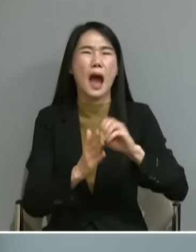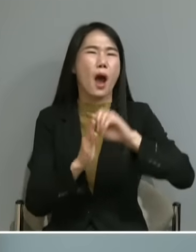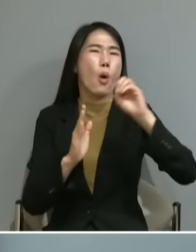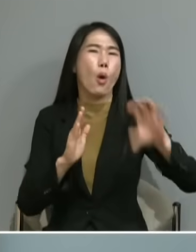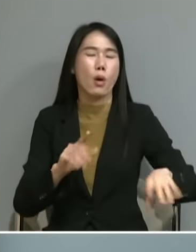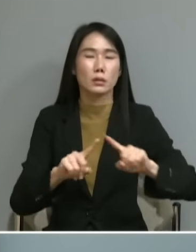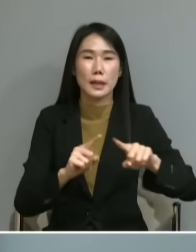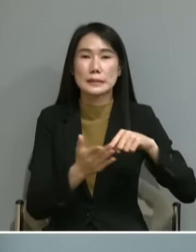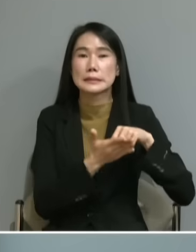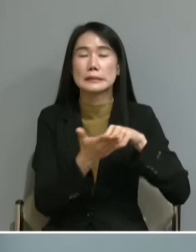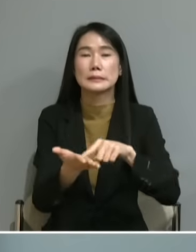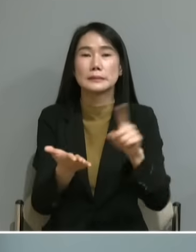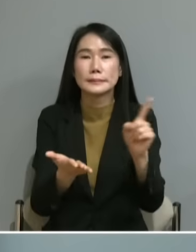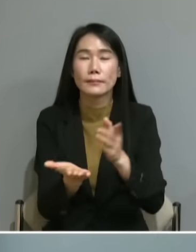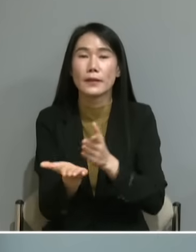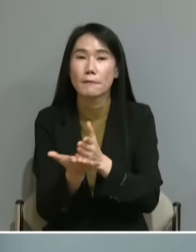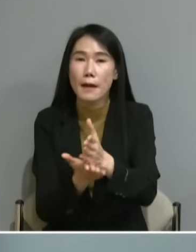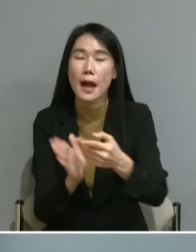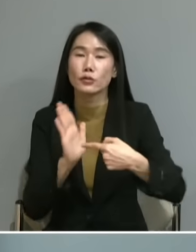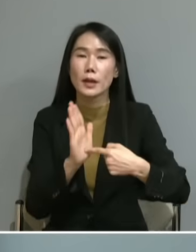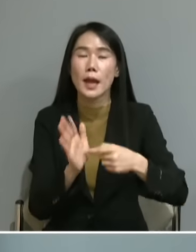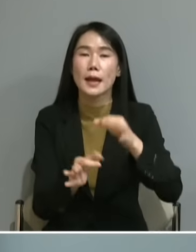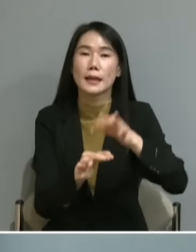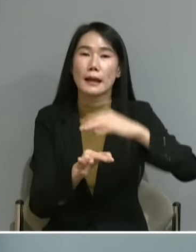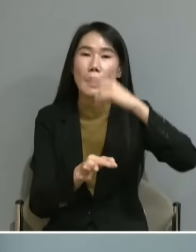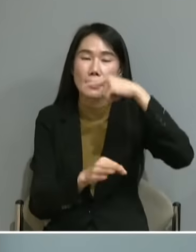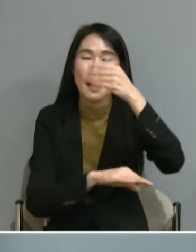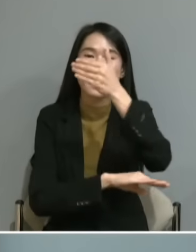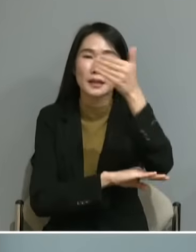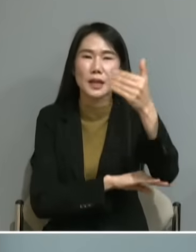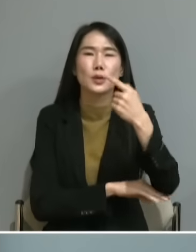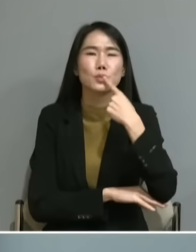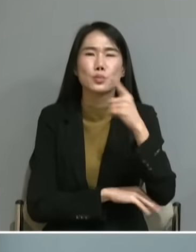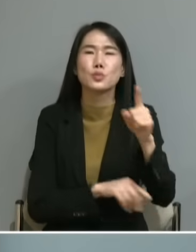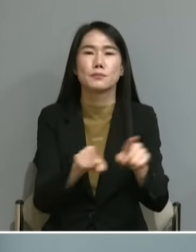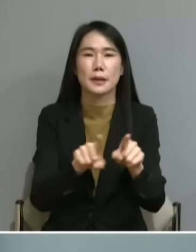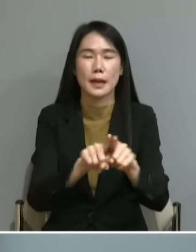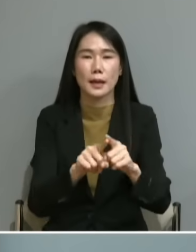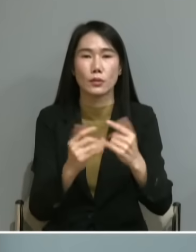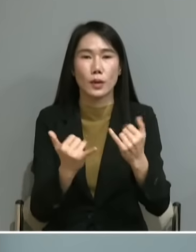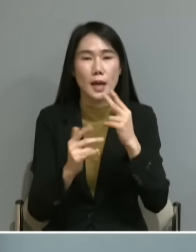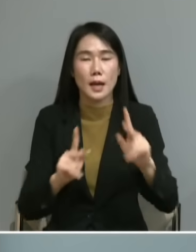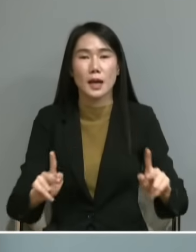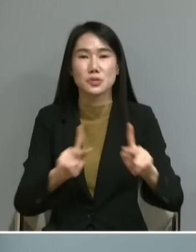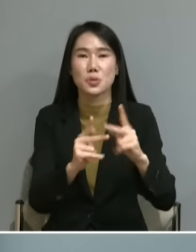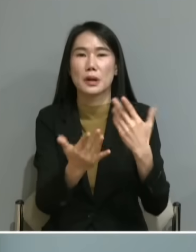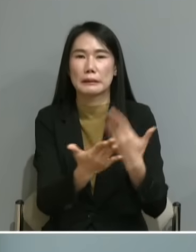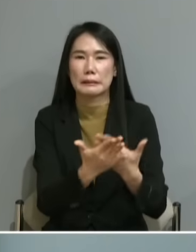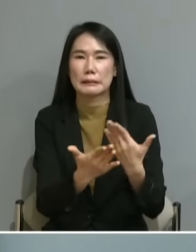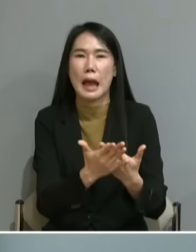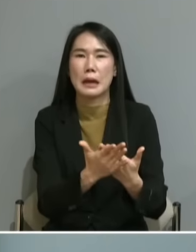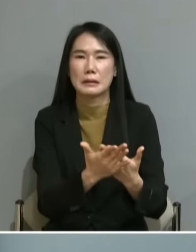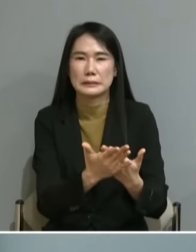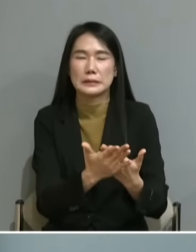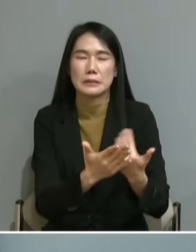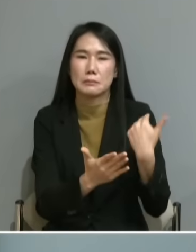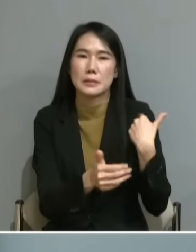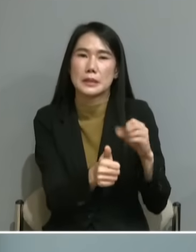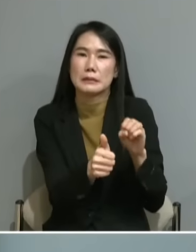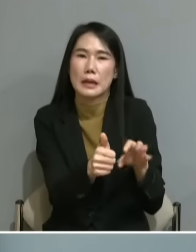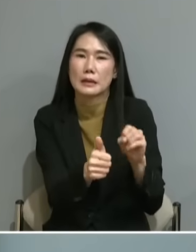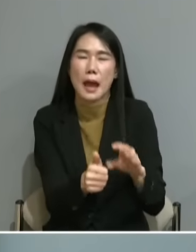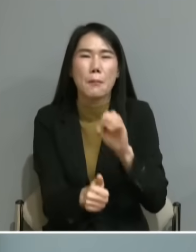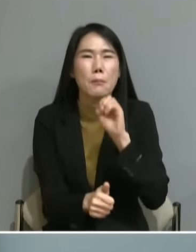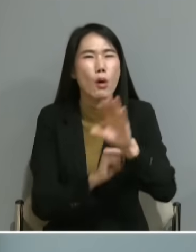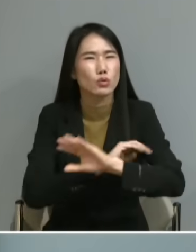นอจากส่วนงานอย่างเช่นธนาคารประเทศไทยเองก็พูดนะครับทางส่วนงานในกระทรวงการคลังบางส่วนก็มีข้อแนะนำนะครับด้ว